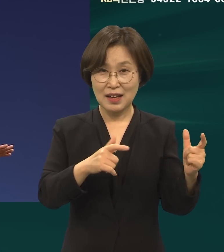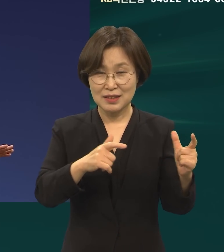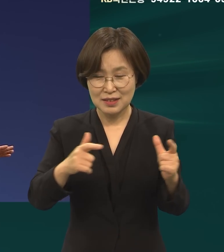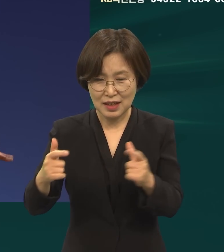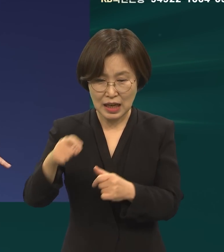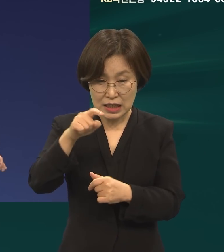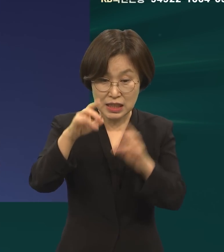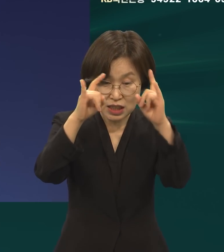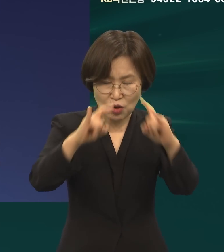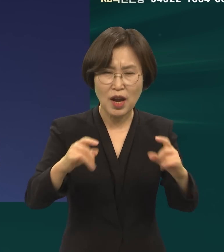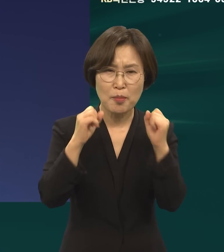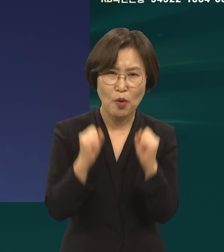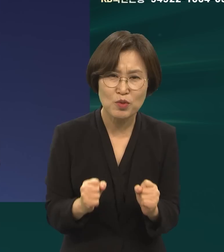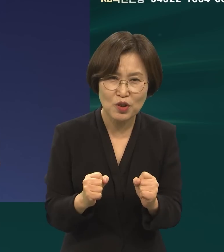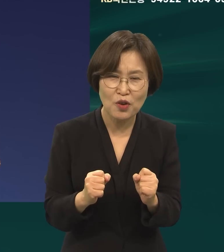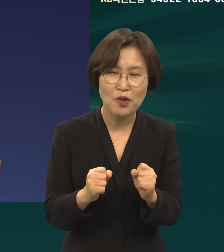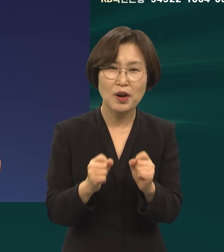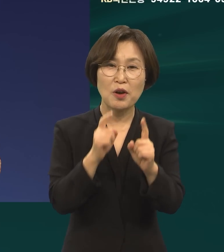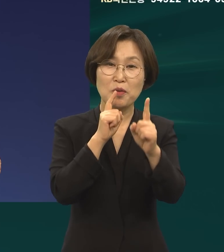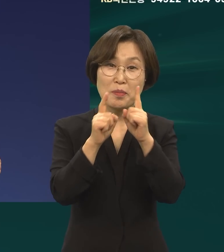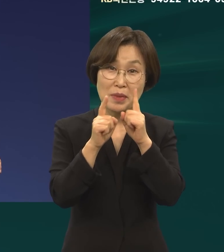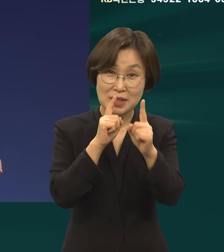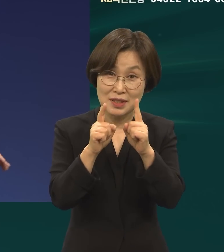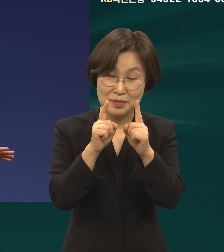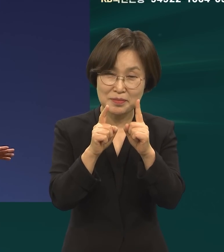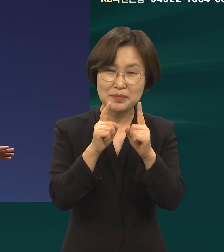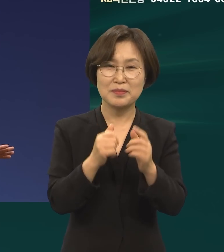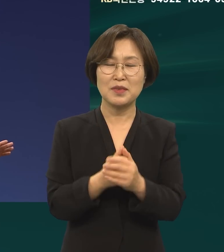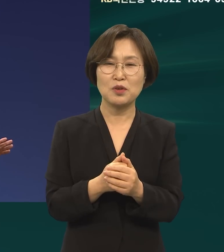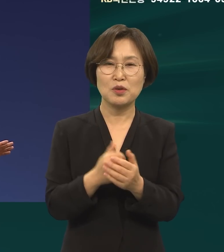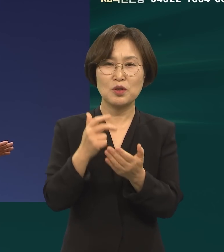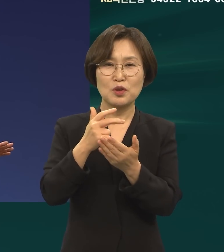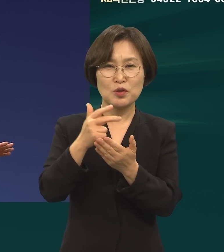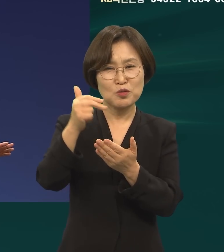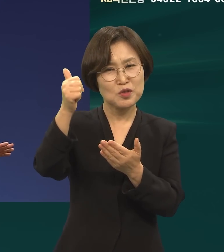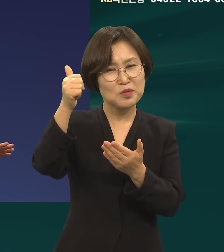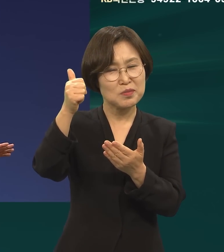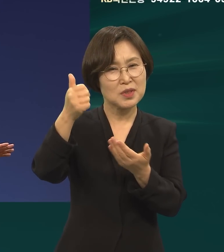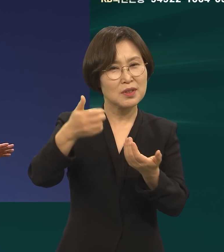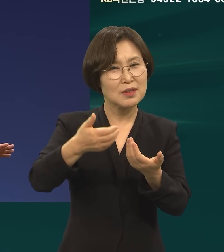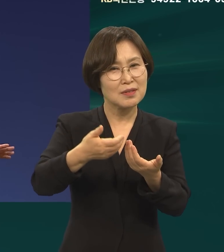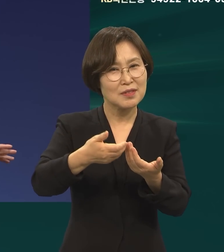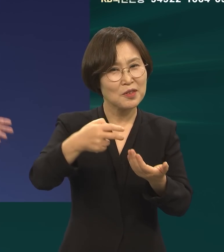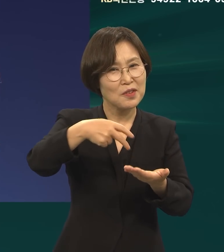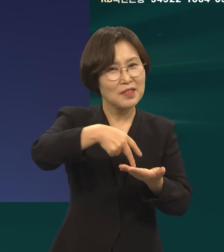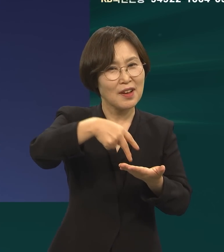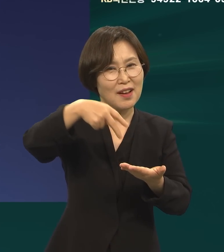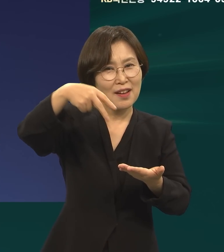머물라고 말씀하시고 24장 50절로 53절에 주님이 이들과 헤어집니다.